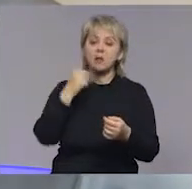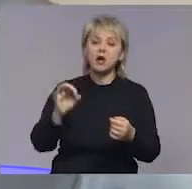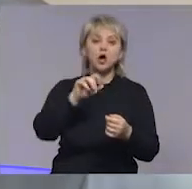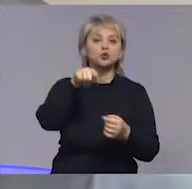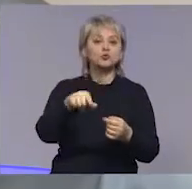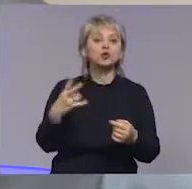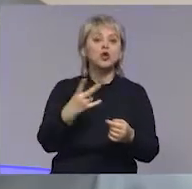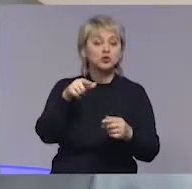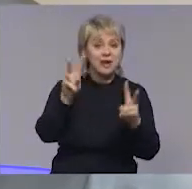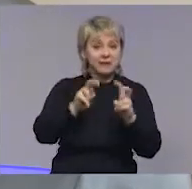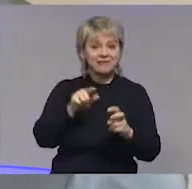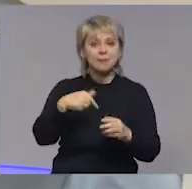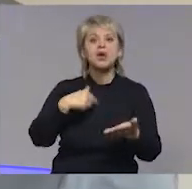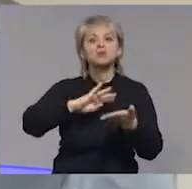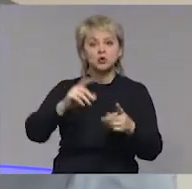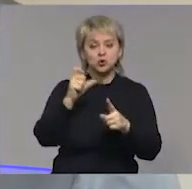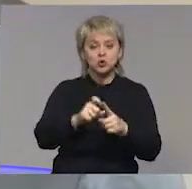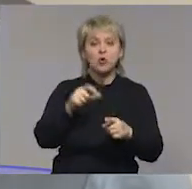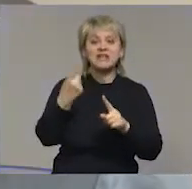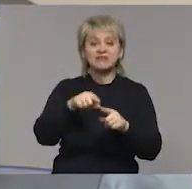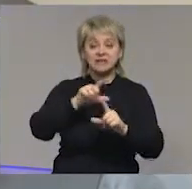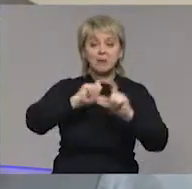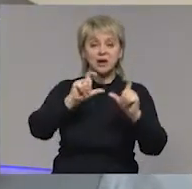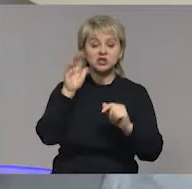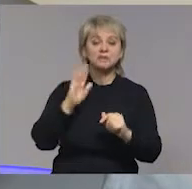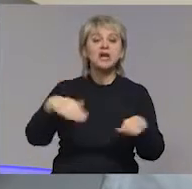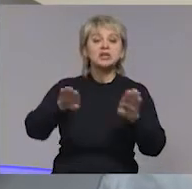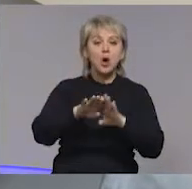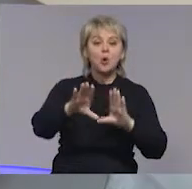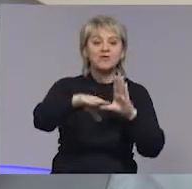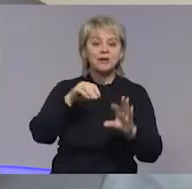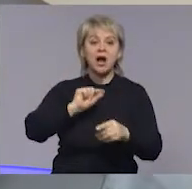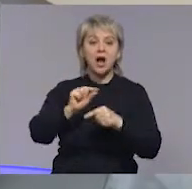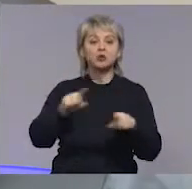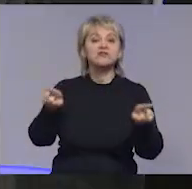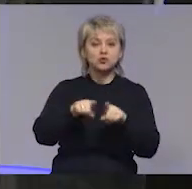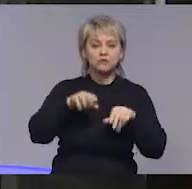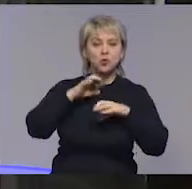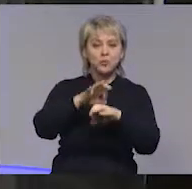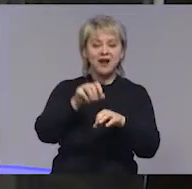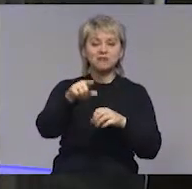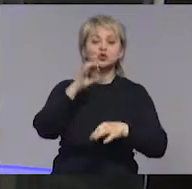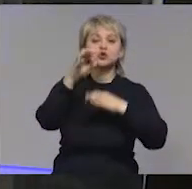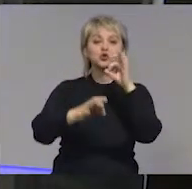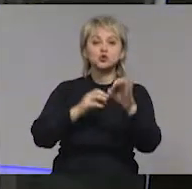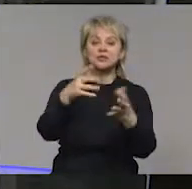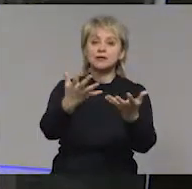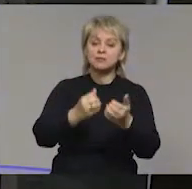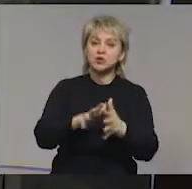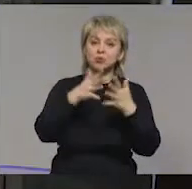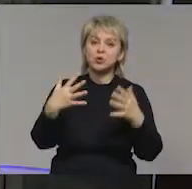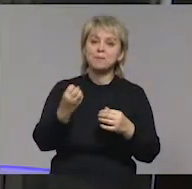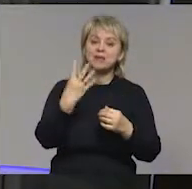мы вручили. Да? То есть мы, безусловно, в розничной сети вот такой выборочный контроль все равно проводим. В сутки здесь принимают